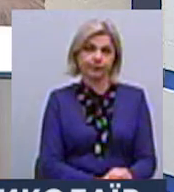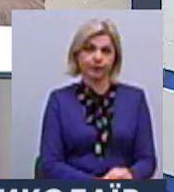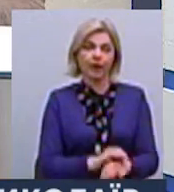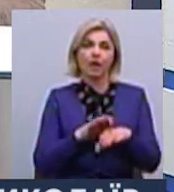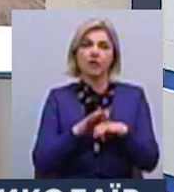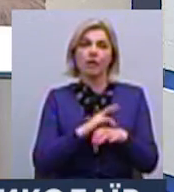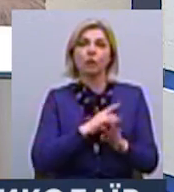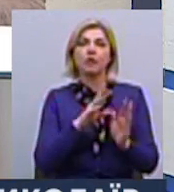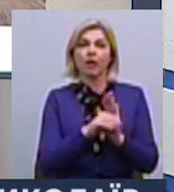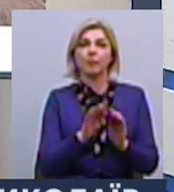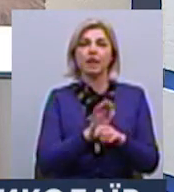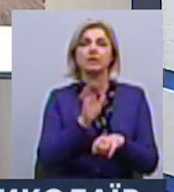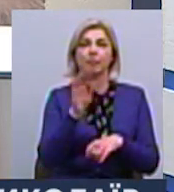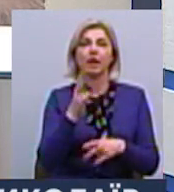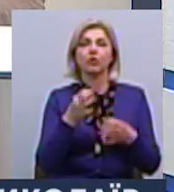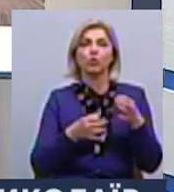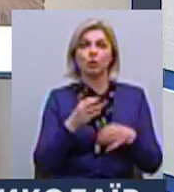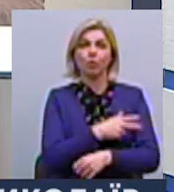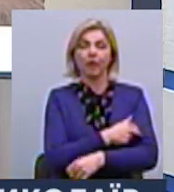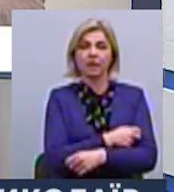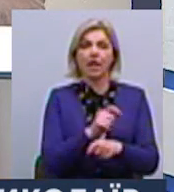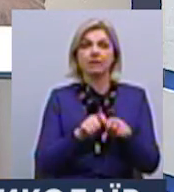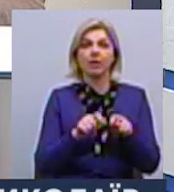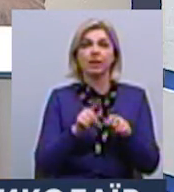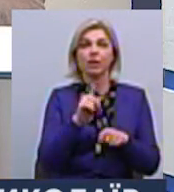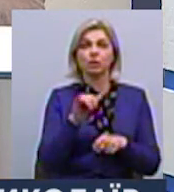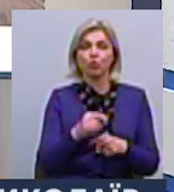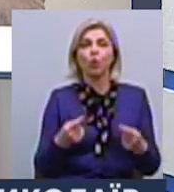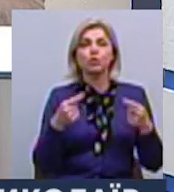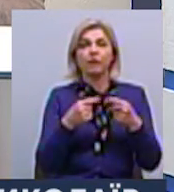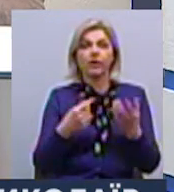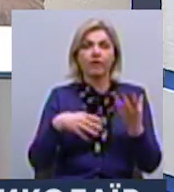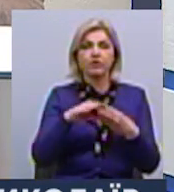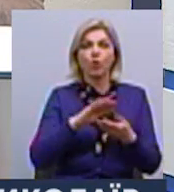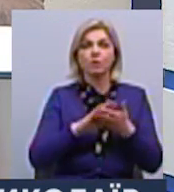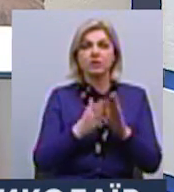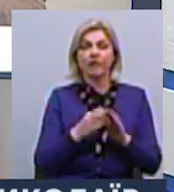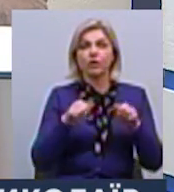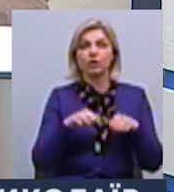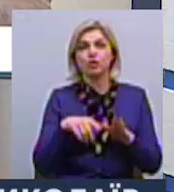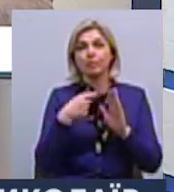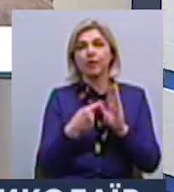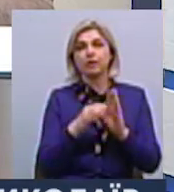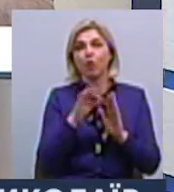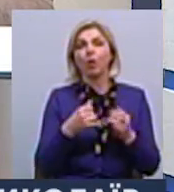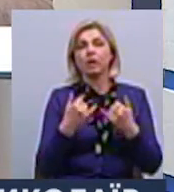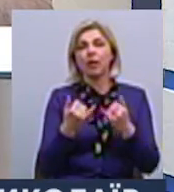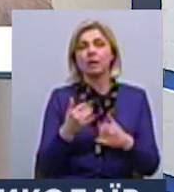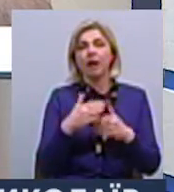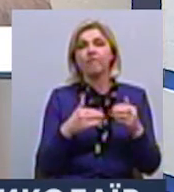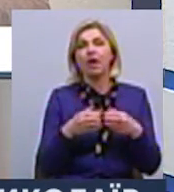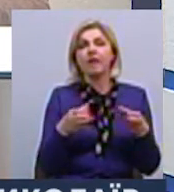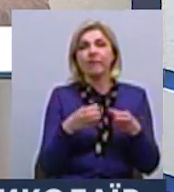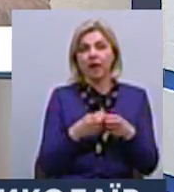Тіло загиблого направлено на судово-медичну експертизу. Встановлюються всі обставини та вирішується питання щодо надання